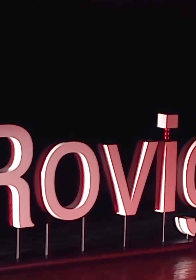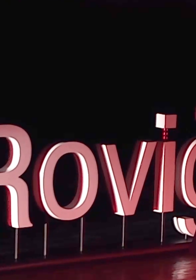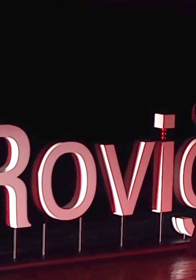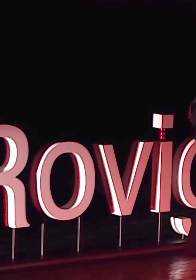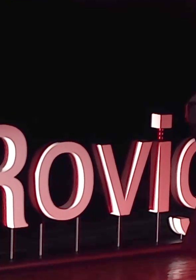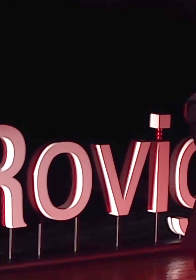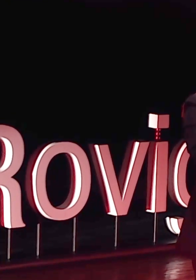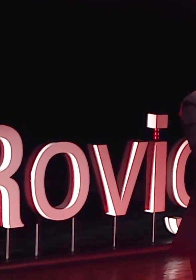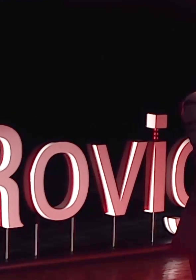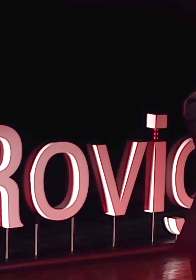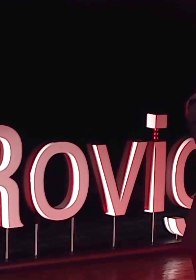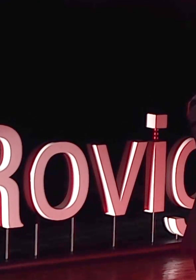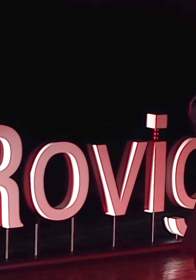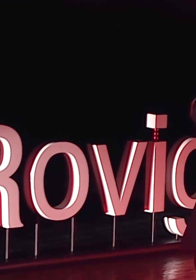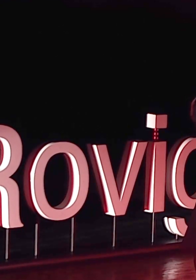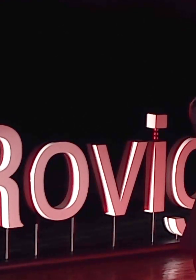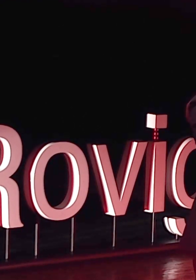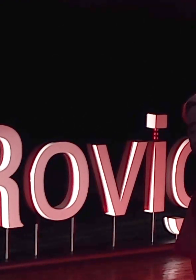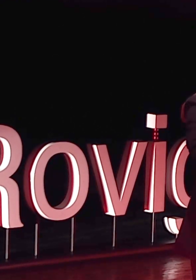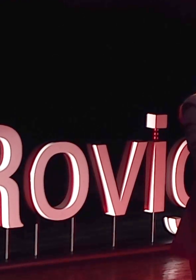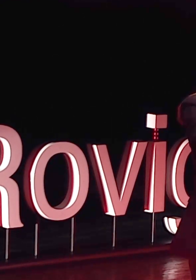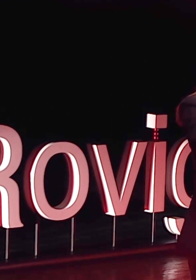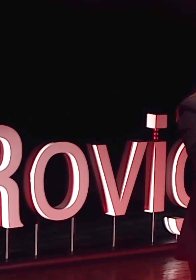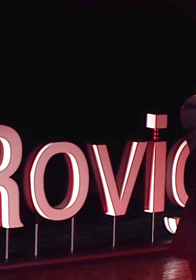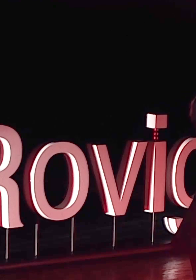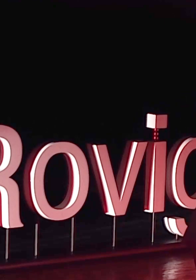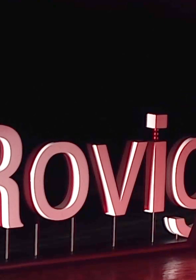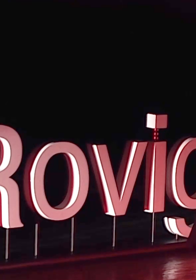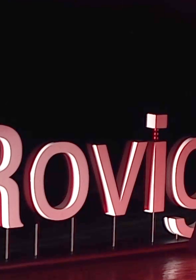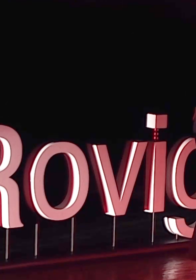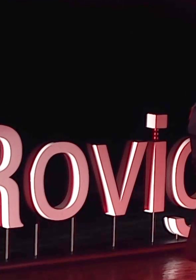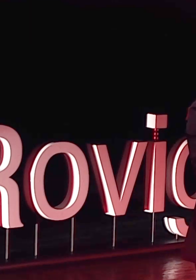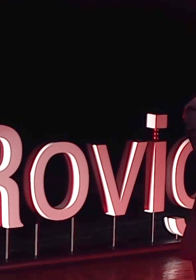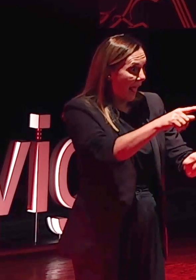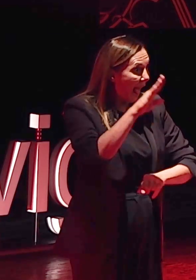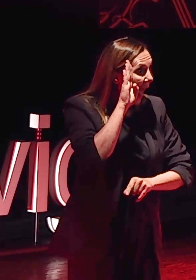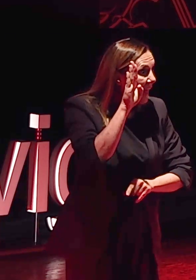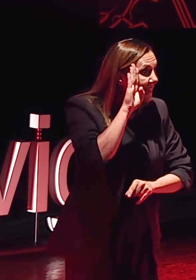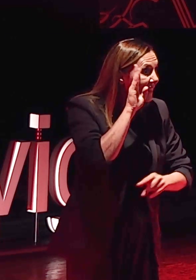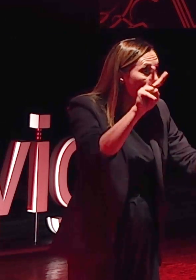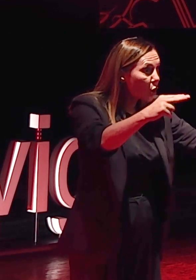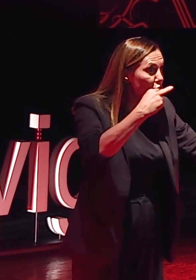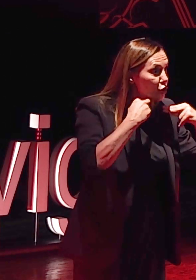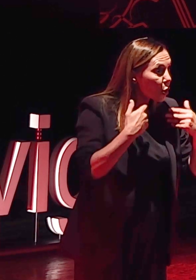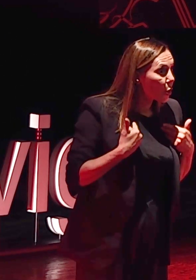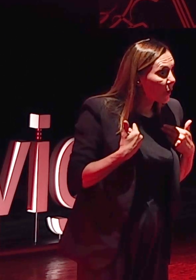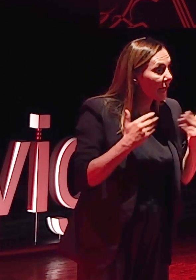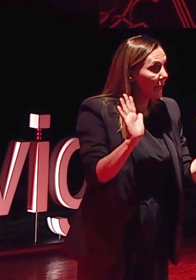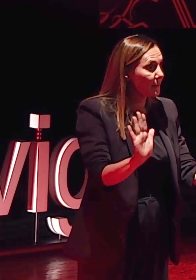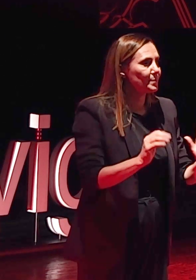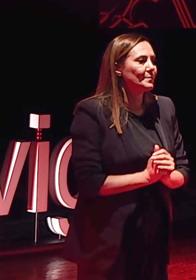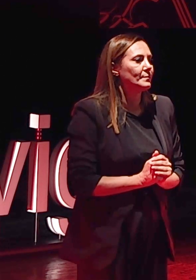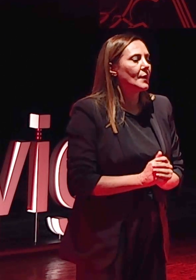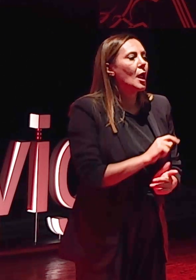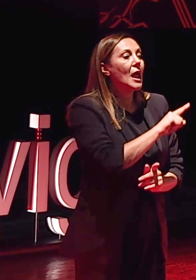siete abituati a scrivere ora state attenti eh prestate attenzione